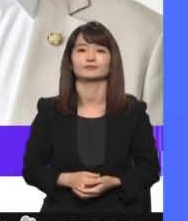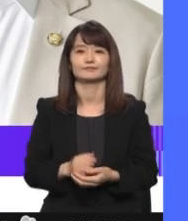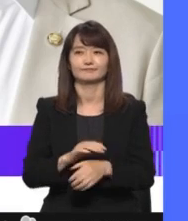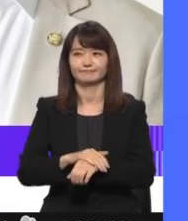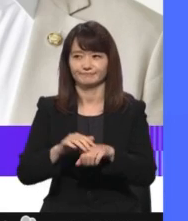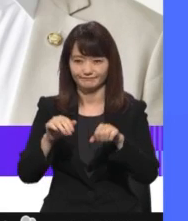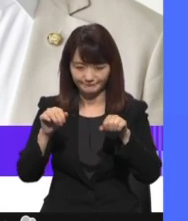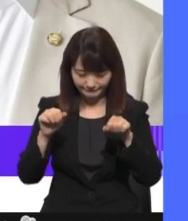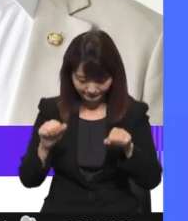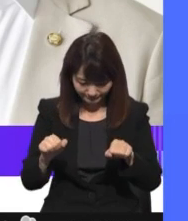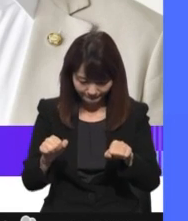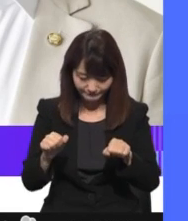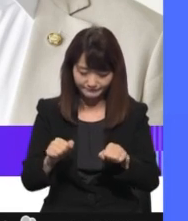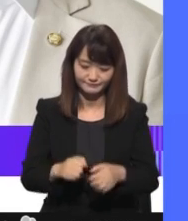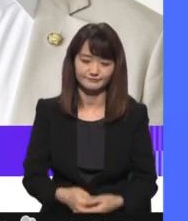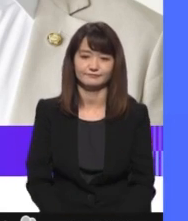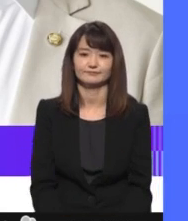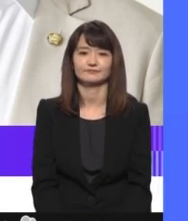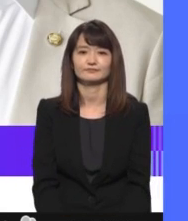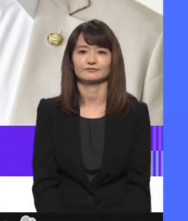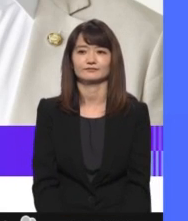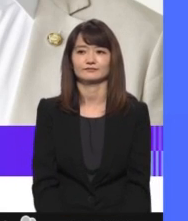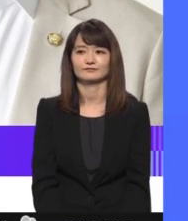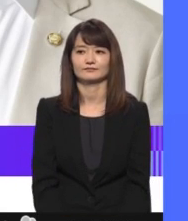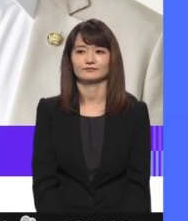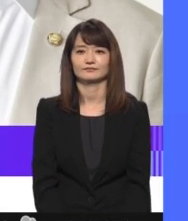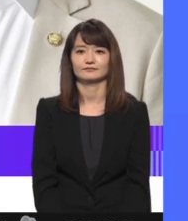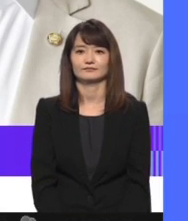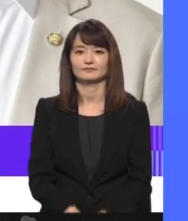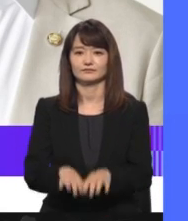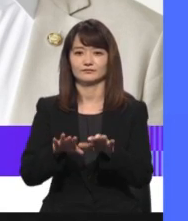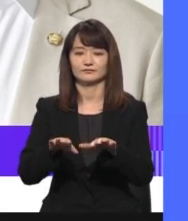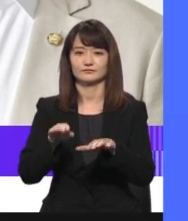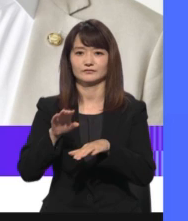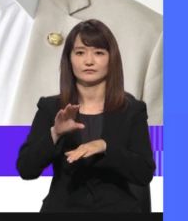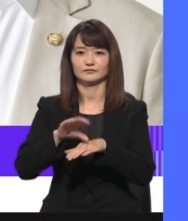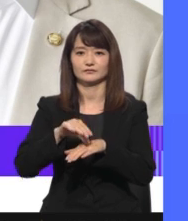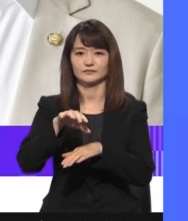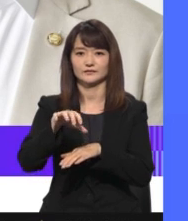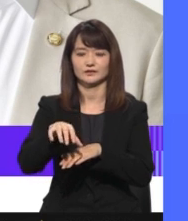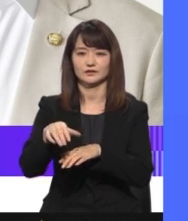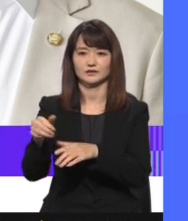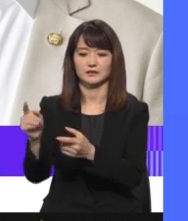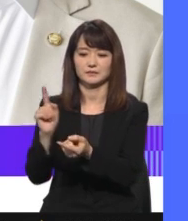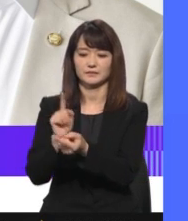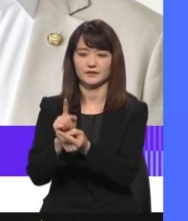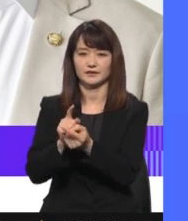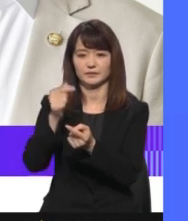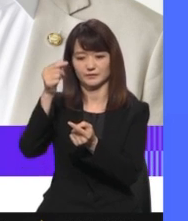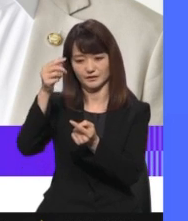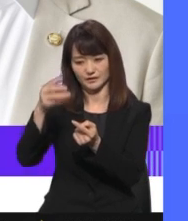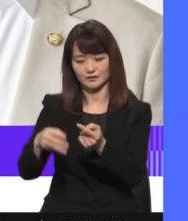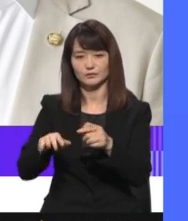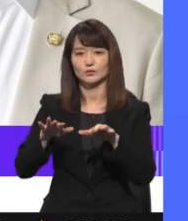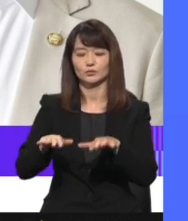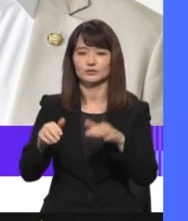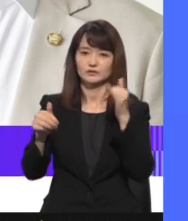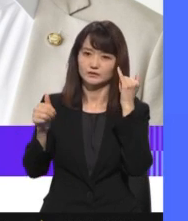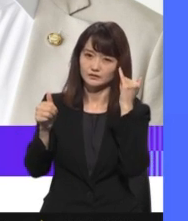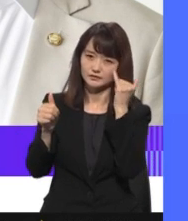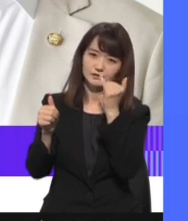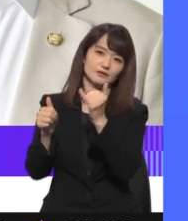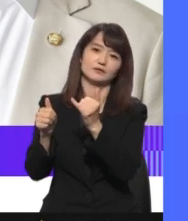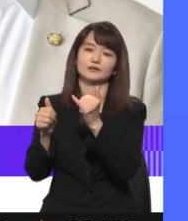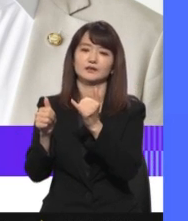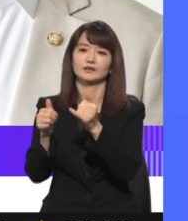네 아니 앞에 5월 변경 됩니다 예 안녕하십니까 운 2 수 2 에서 여러 번 했었는데 오늘 이렇게 또 전화로 오래간만에